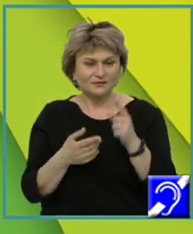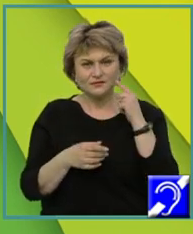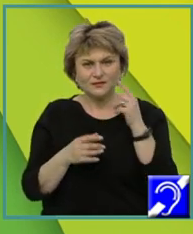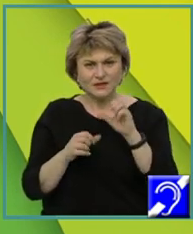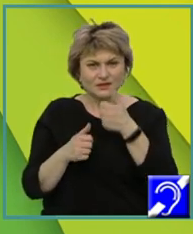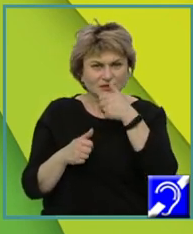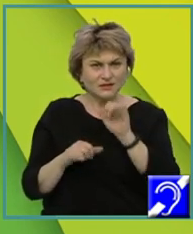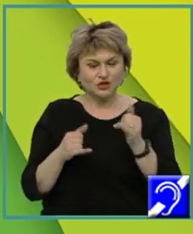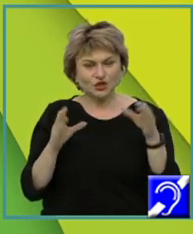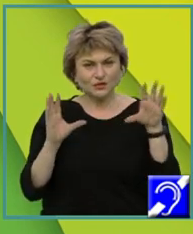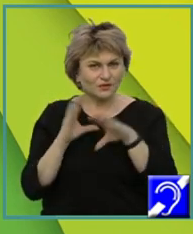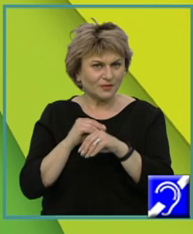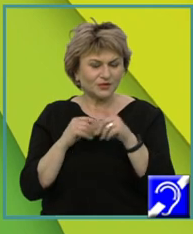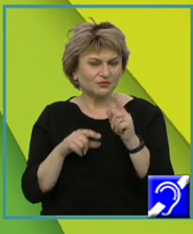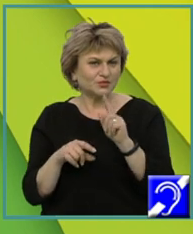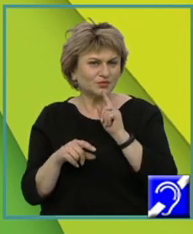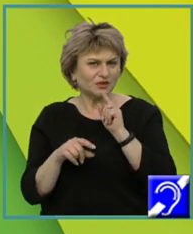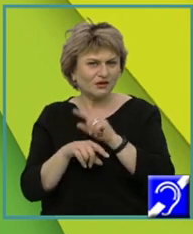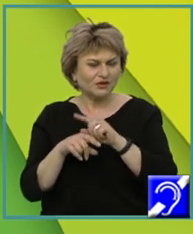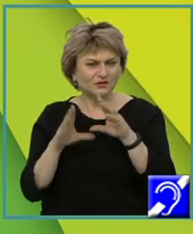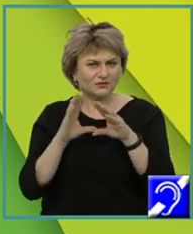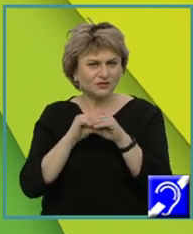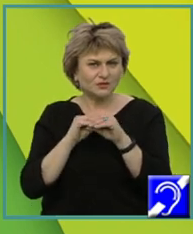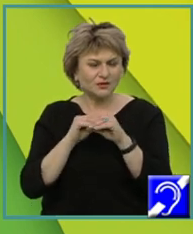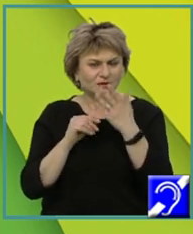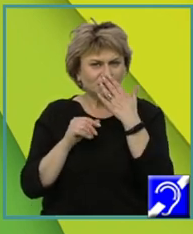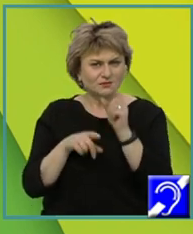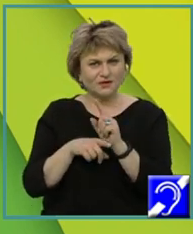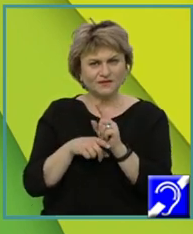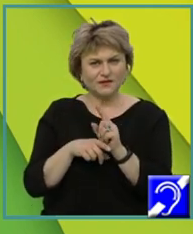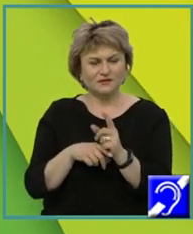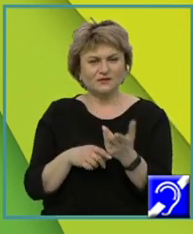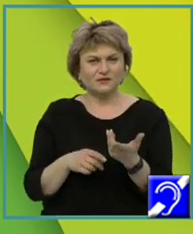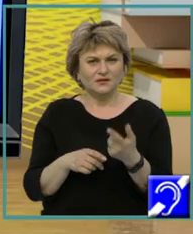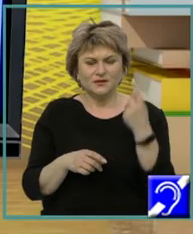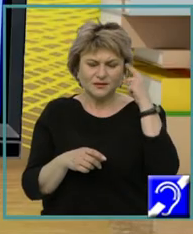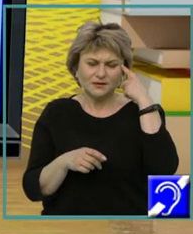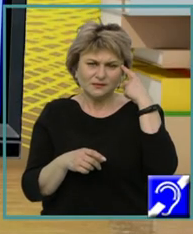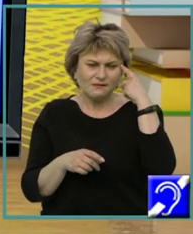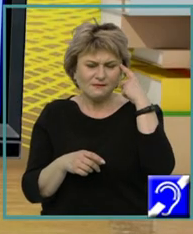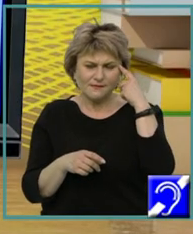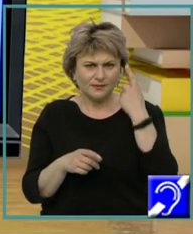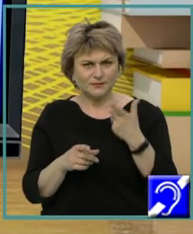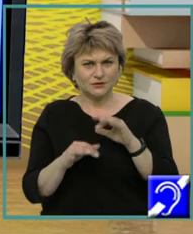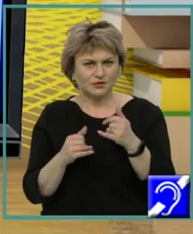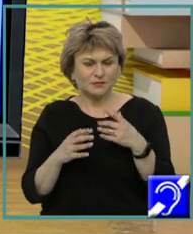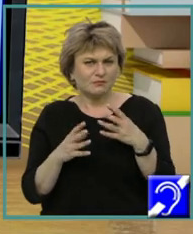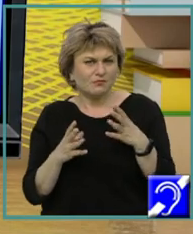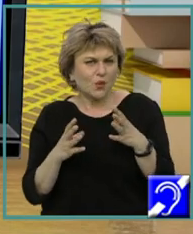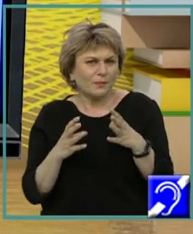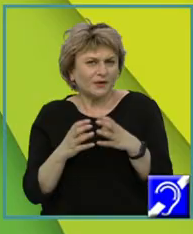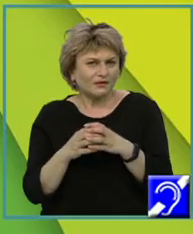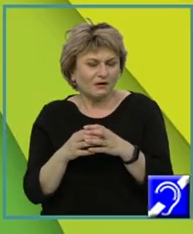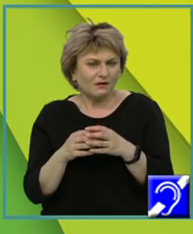zi și noapte în afară de puținele ore de somn ca și când mesag lichefiate creierul mă cum prindea o